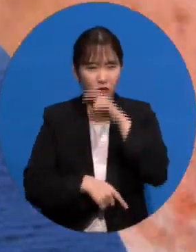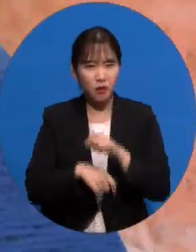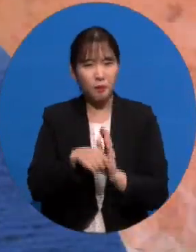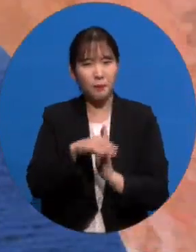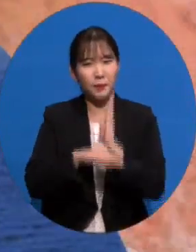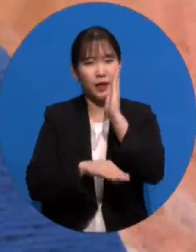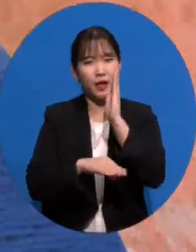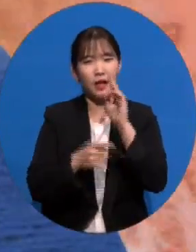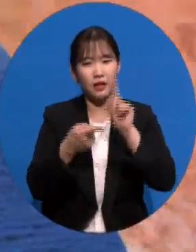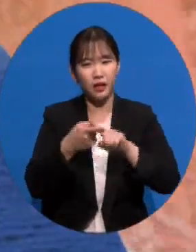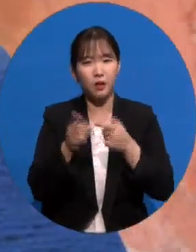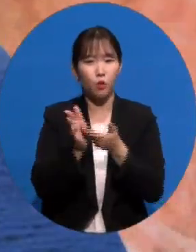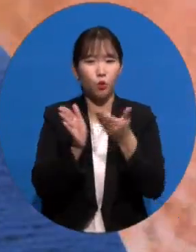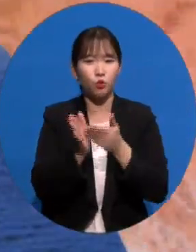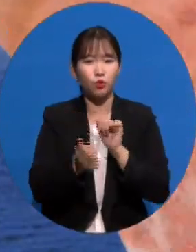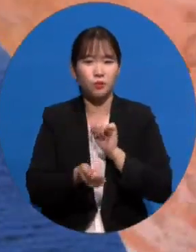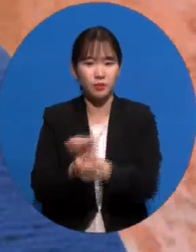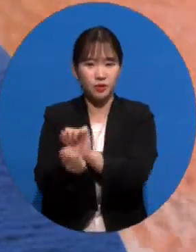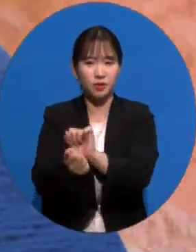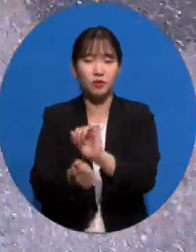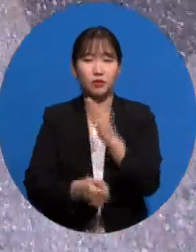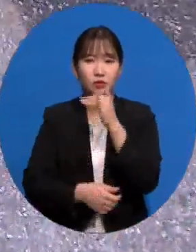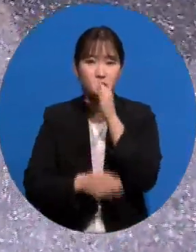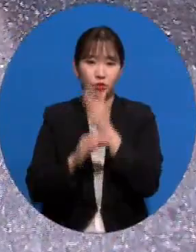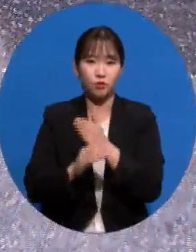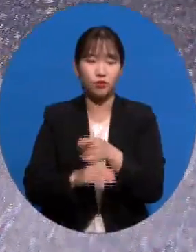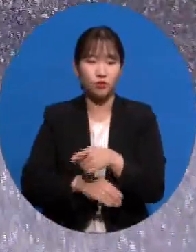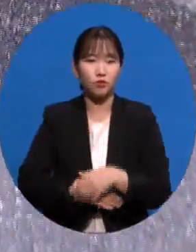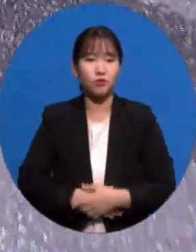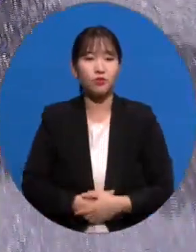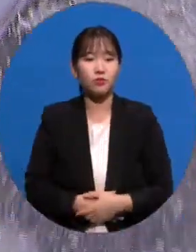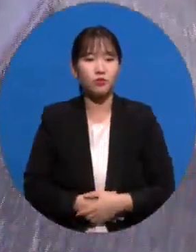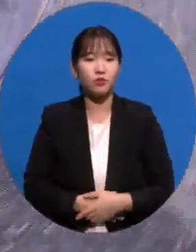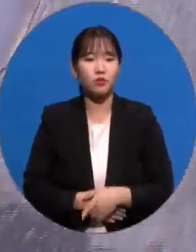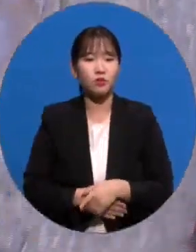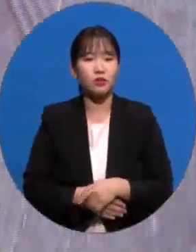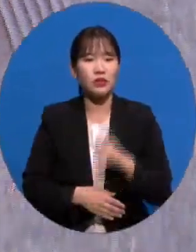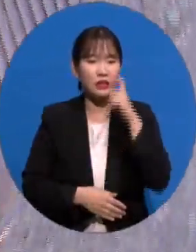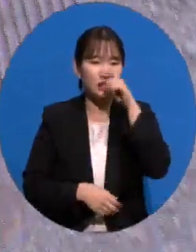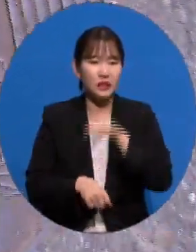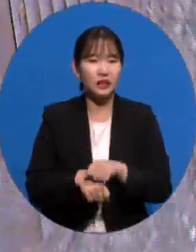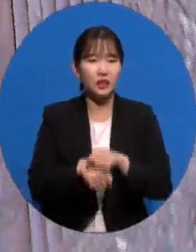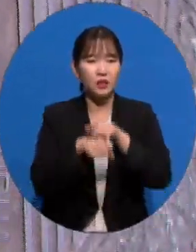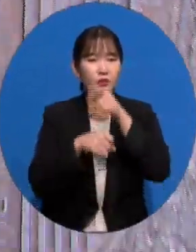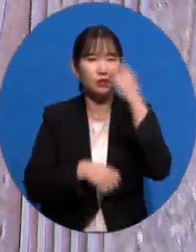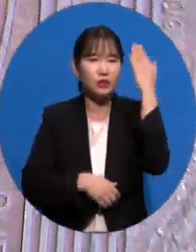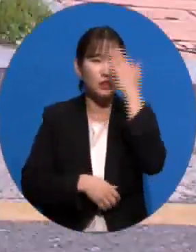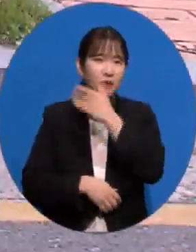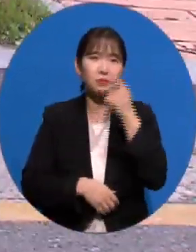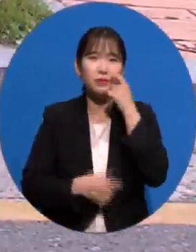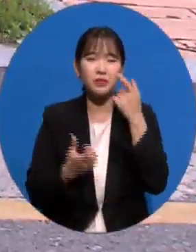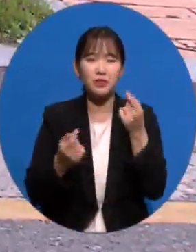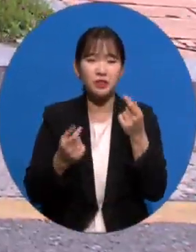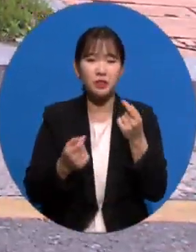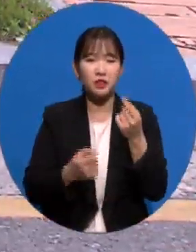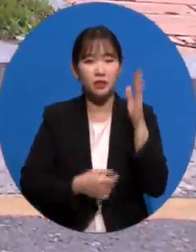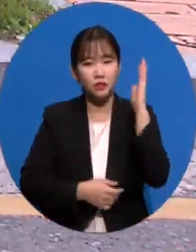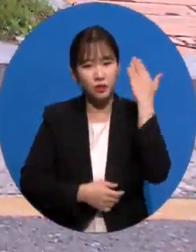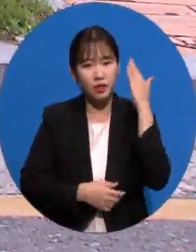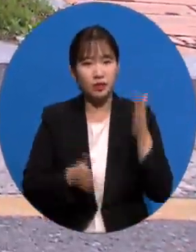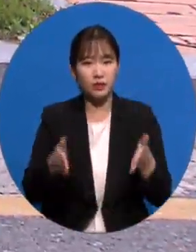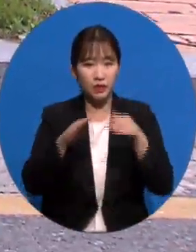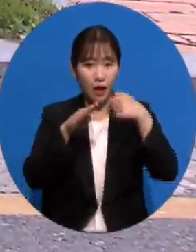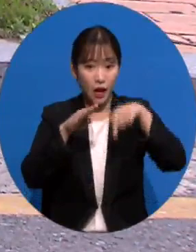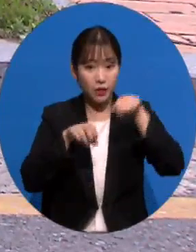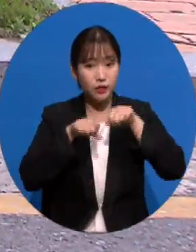흘러넘쳐 그대로 호수에 유입되고 있었던 겁니다. 그리고 여기 퇴적물이 쌓여서 지금 물이 좀 깨끗하게 못 나가는 거죠. 얼마 전 시설